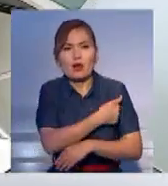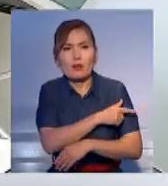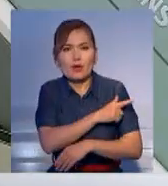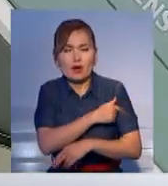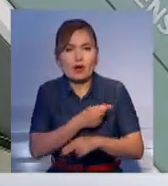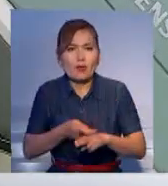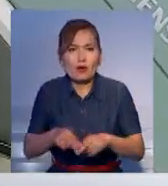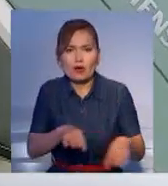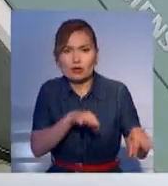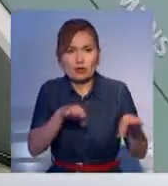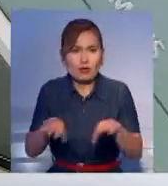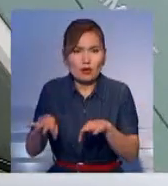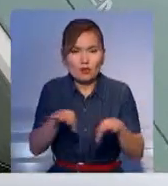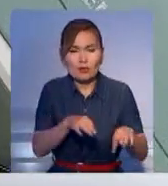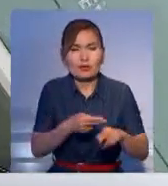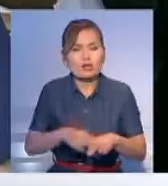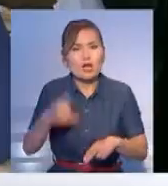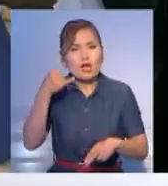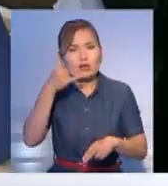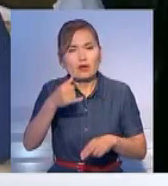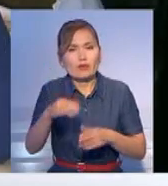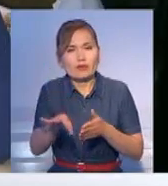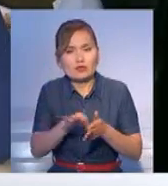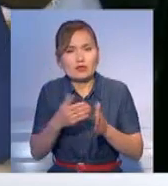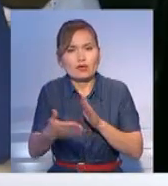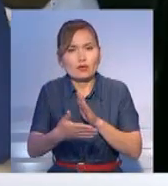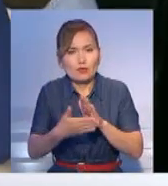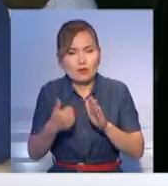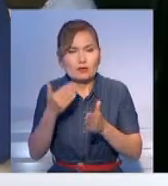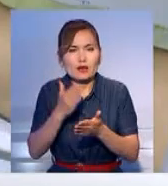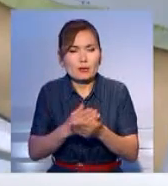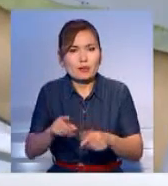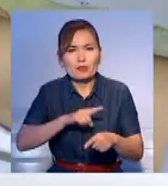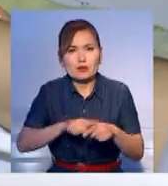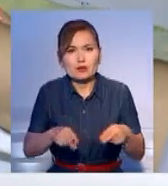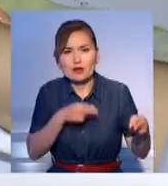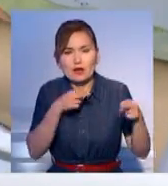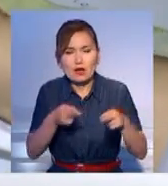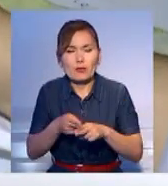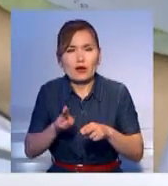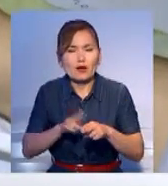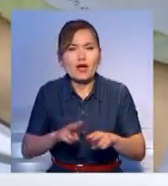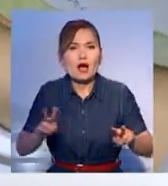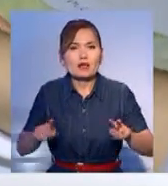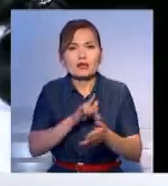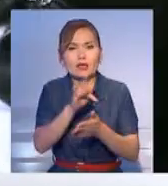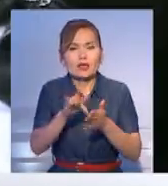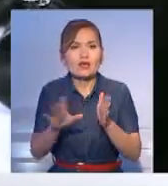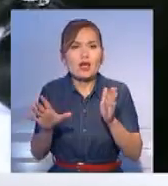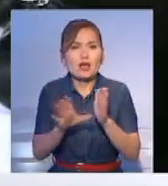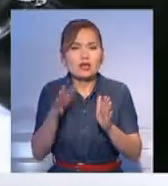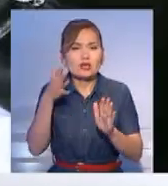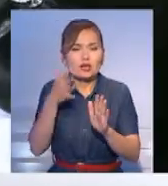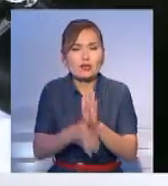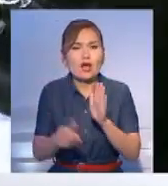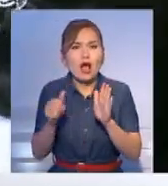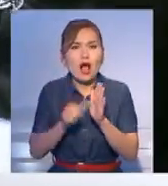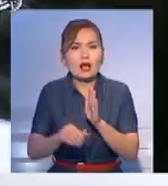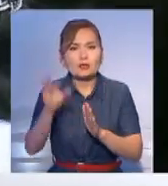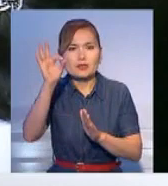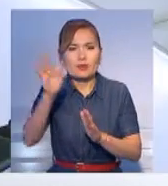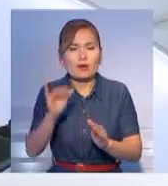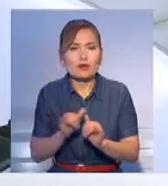бұрынғыдан әлдеқайда тез келеді. Ал Астанада электр энергиясының шығындары 60%-ға азайды. Бірақ ақпарат және